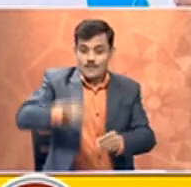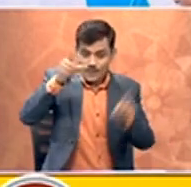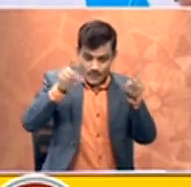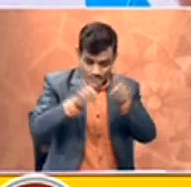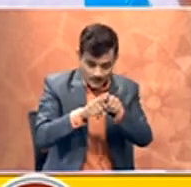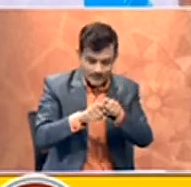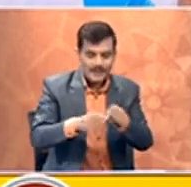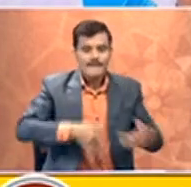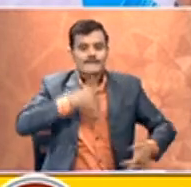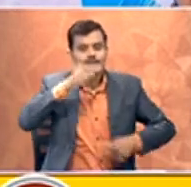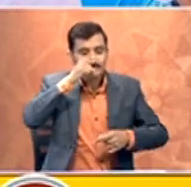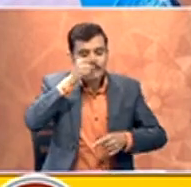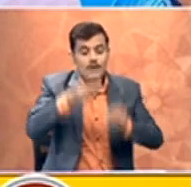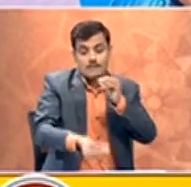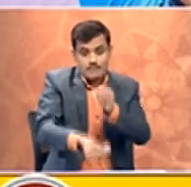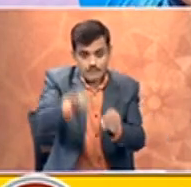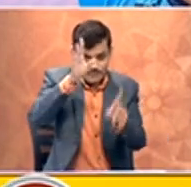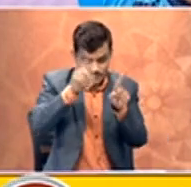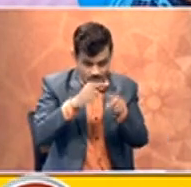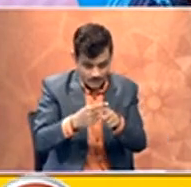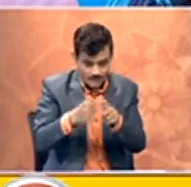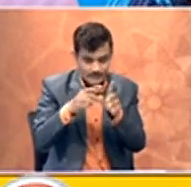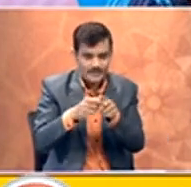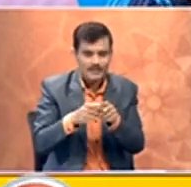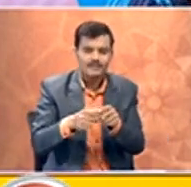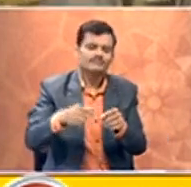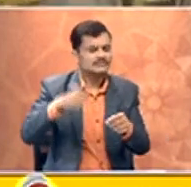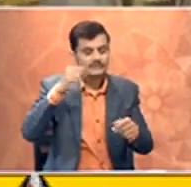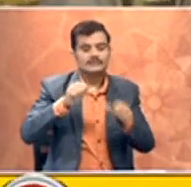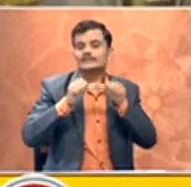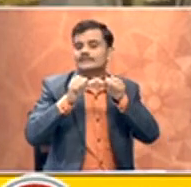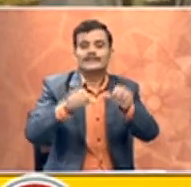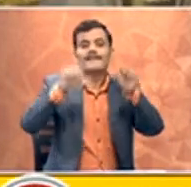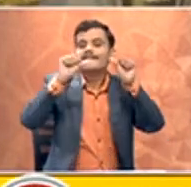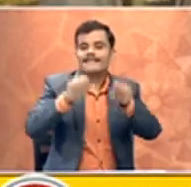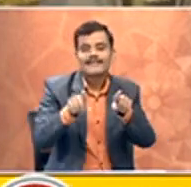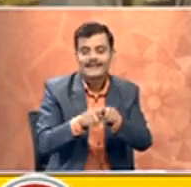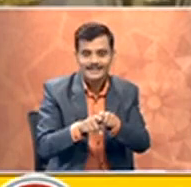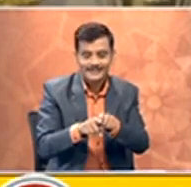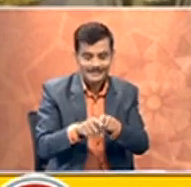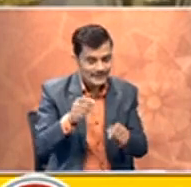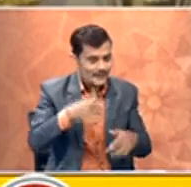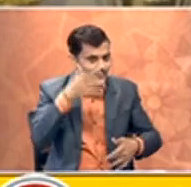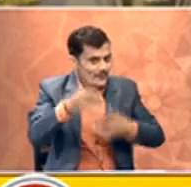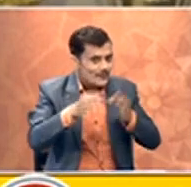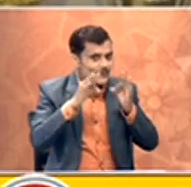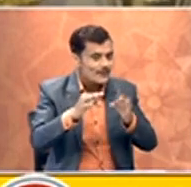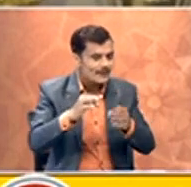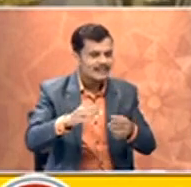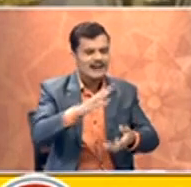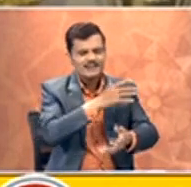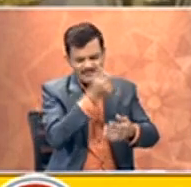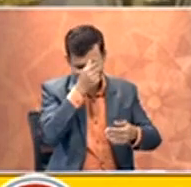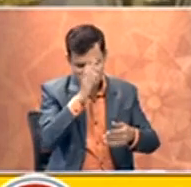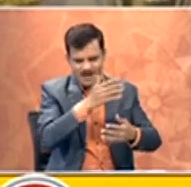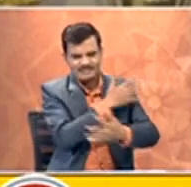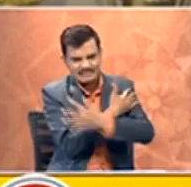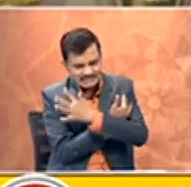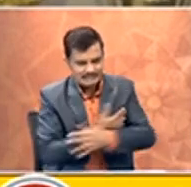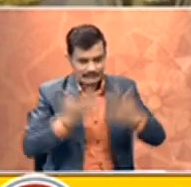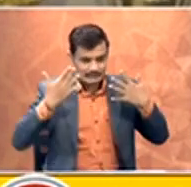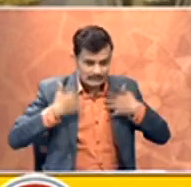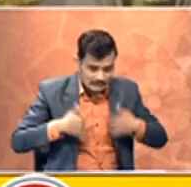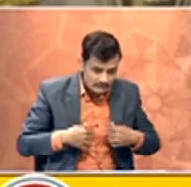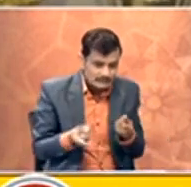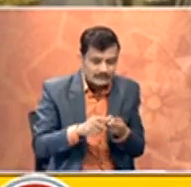इतना प्राउड फील हो रहा था कि मतलब हिसाब नहीं था उसका। प्रगति, आपको तो फिजिकली बहुत बड़े प्रॉब्लम आए थे, उसमें से आप